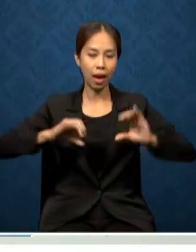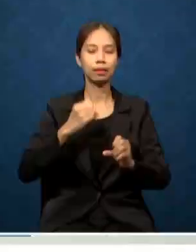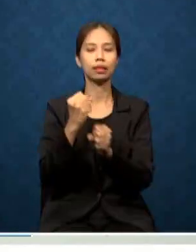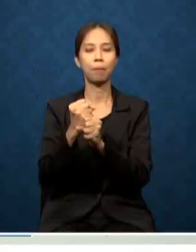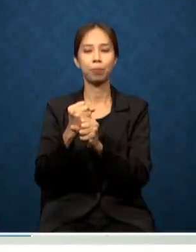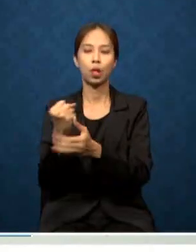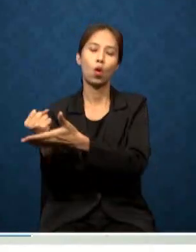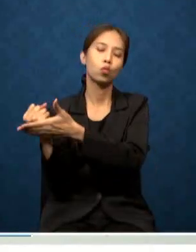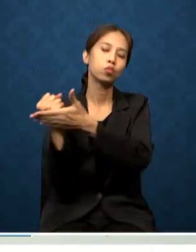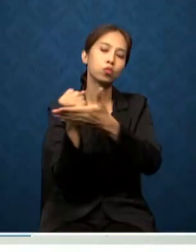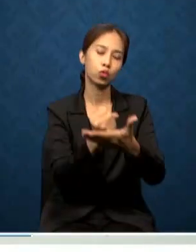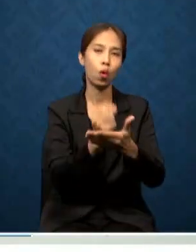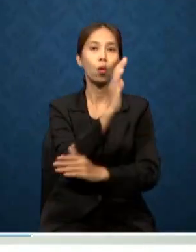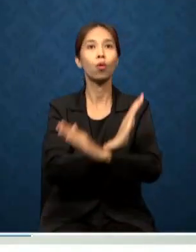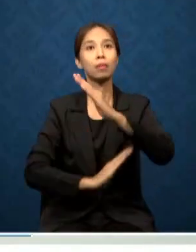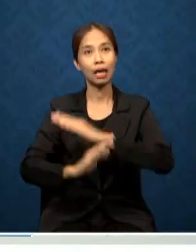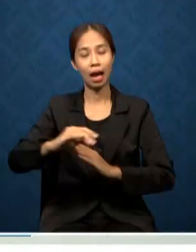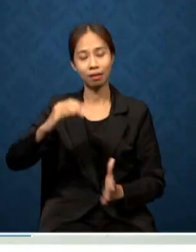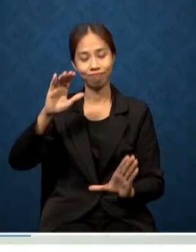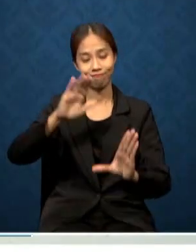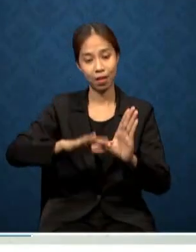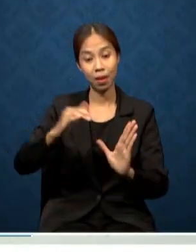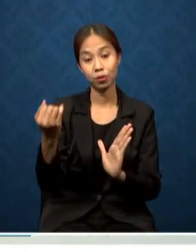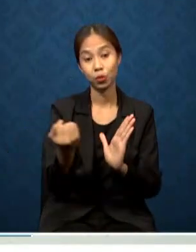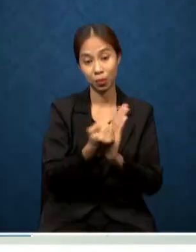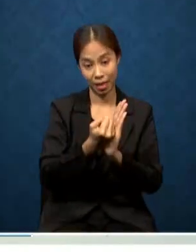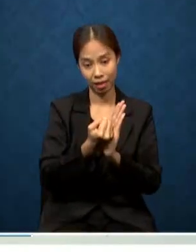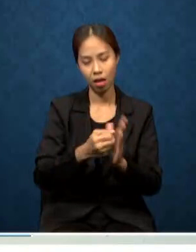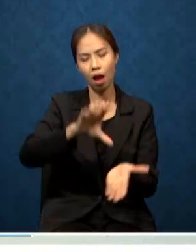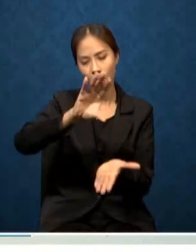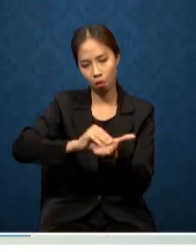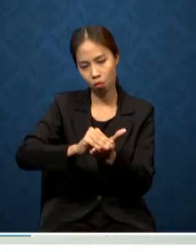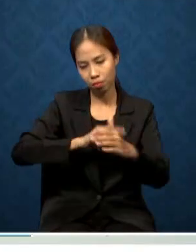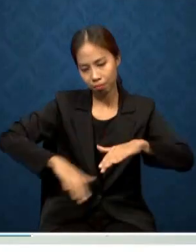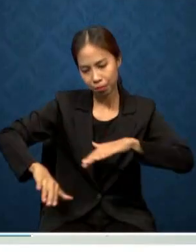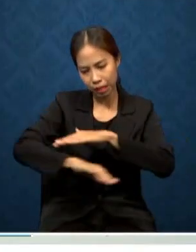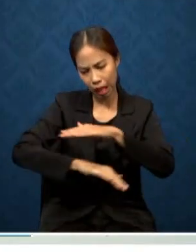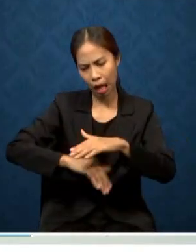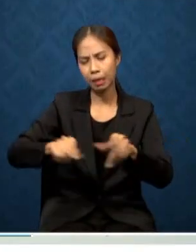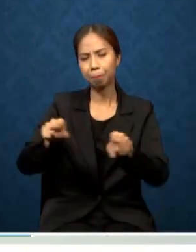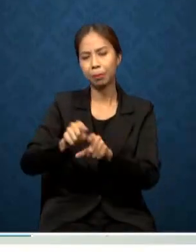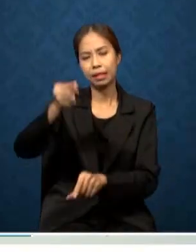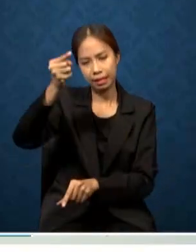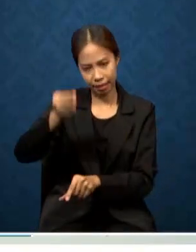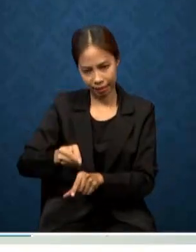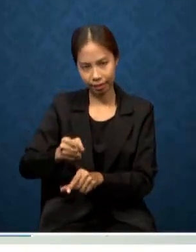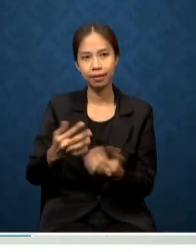ทะเบียนคนพิการนั้นและการจัดทำระบบฐานข้อมูลที่ดีในความเป็นจริงเป็นรูปธรรมขึ้นมาได้ครับขอบพระคุณ